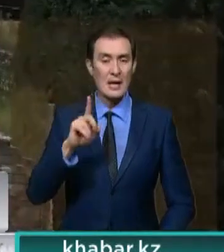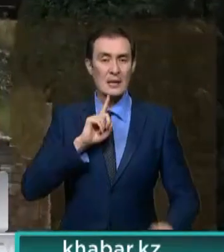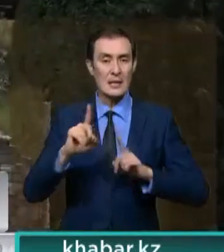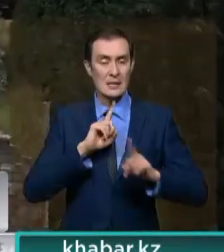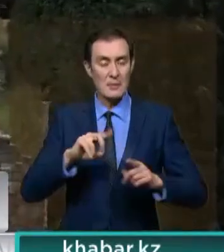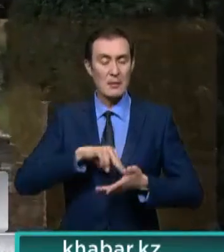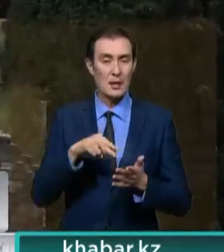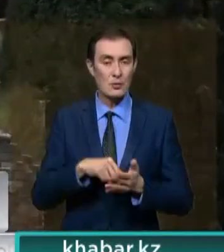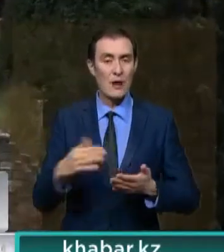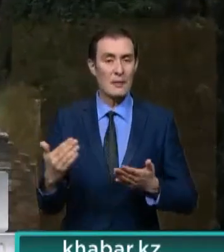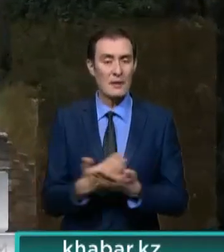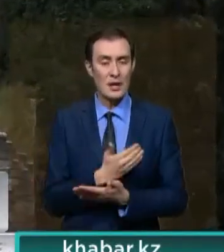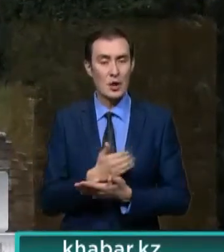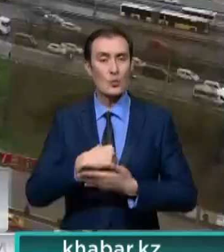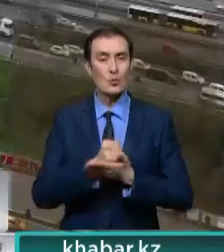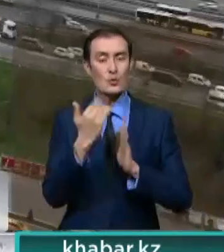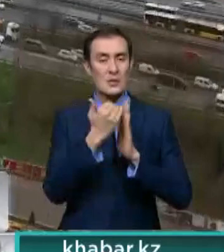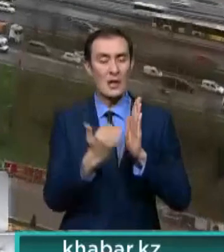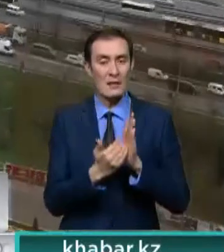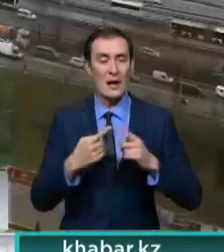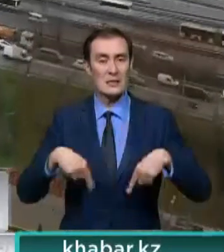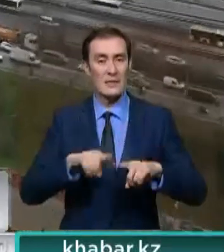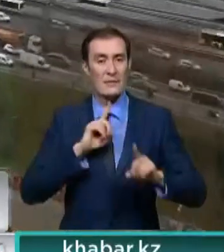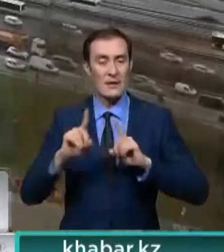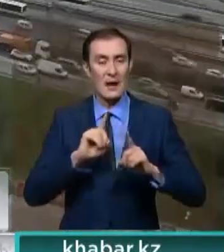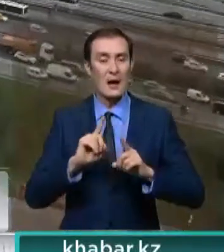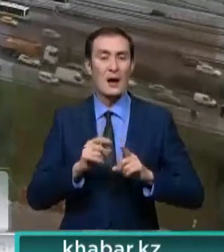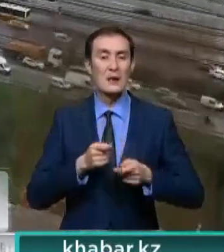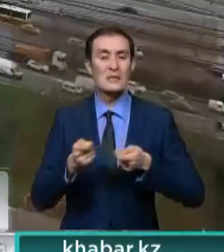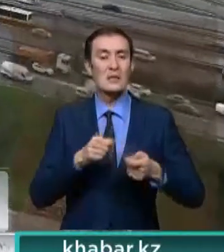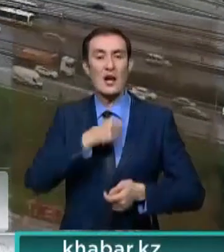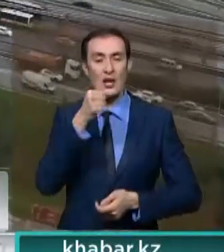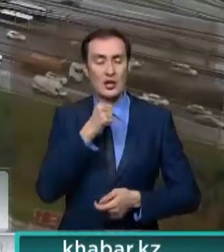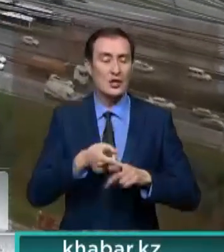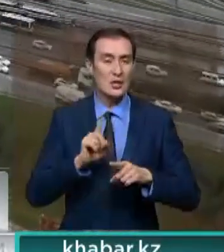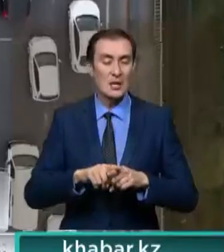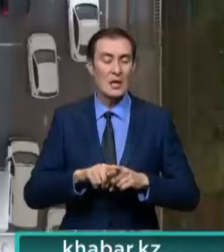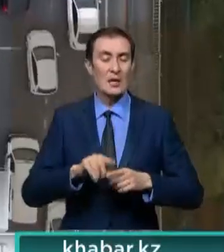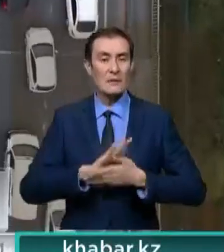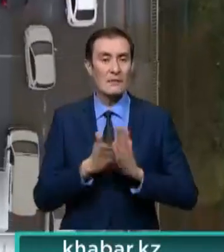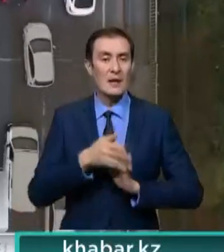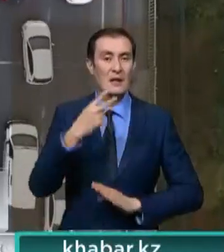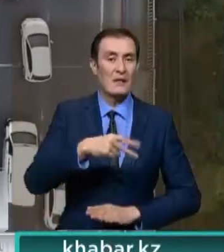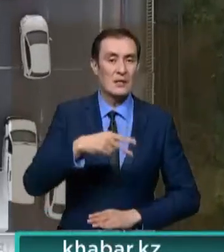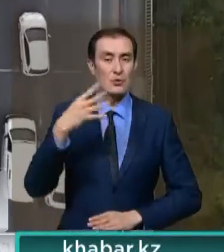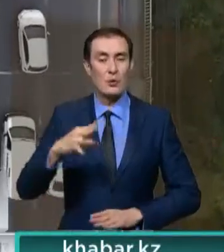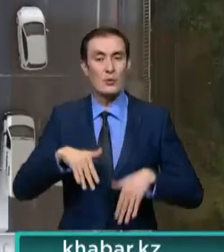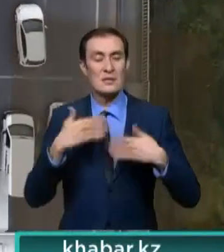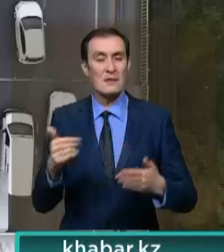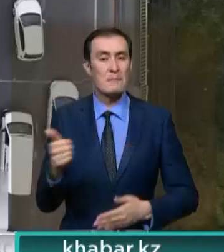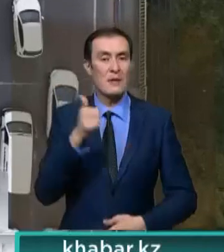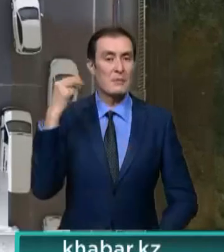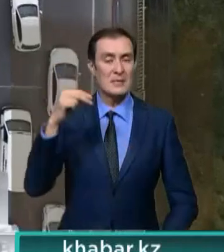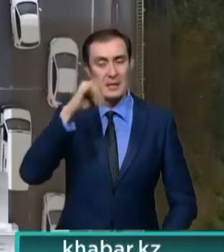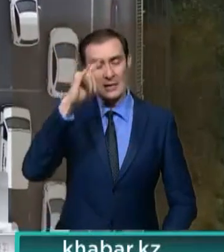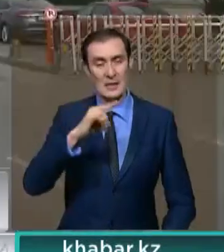саммите планируется обновление устава Совета Аксакалов и утверждение концепции 2040, подготовленной по инициативе первого